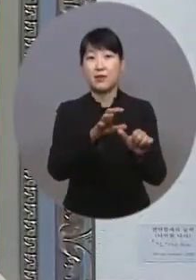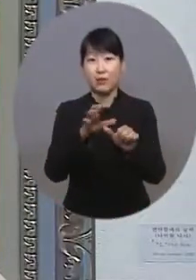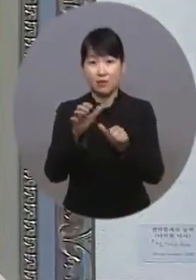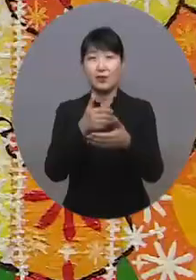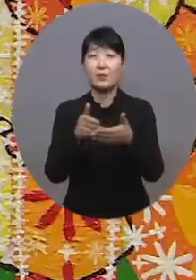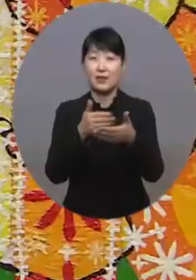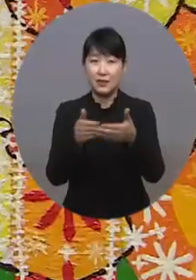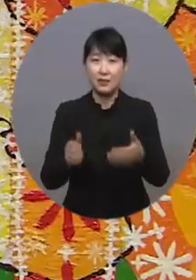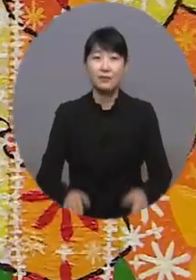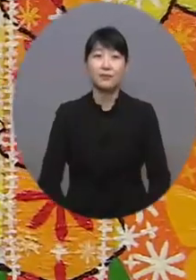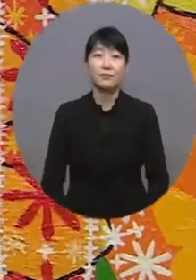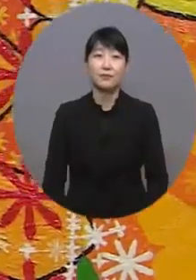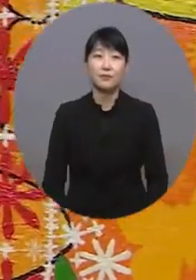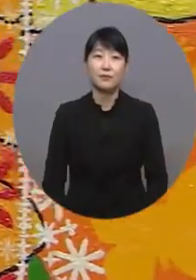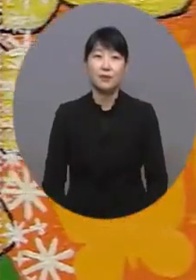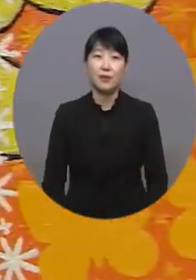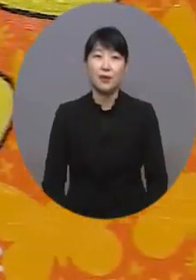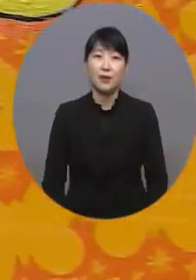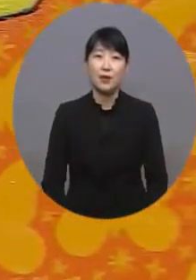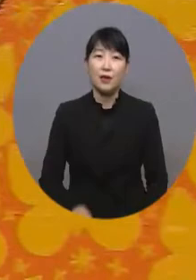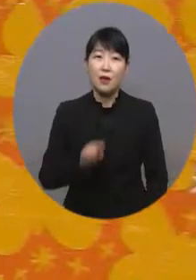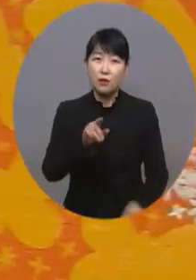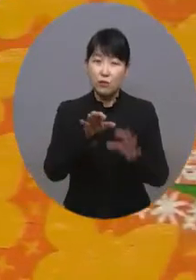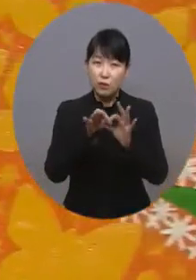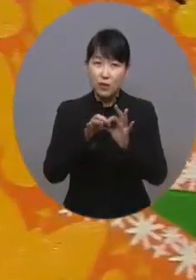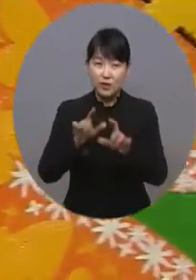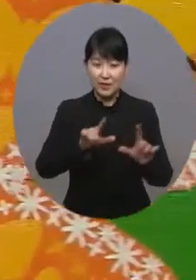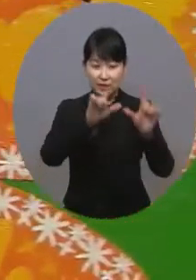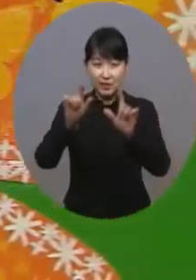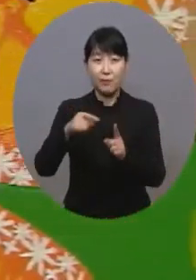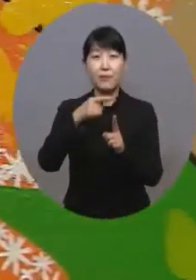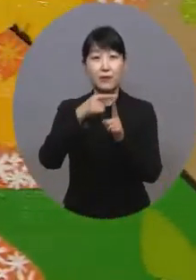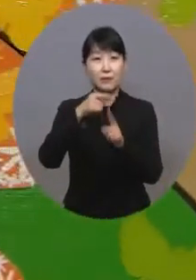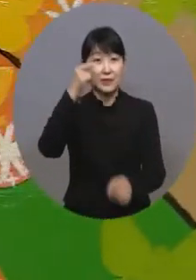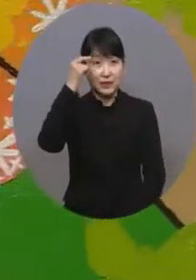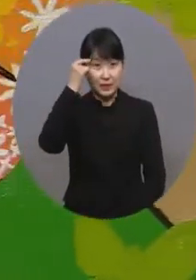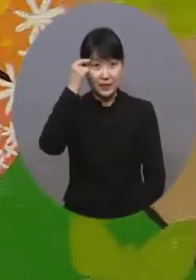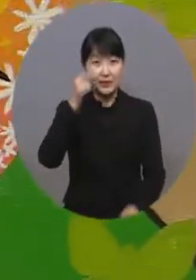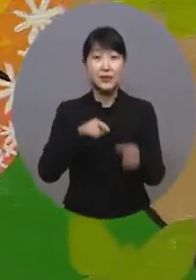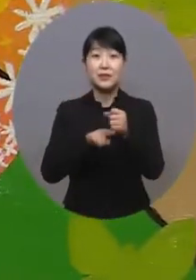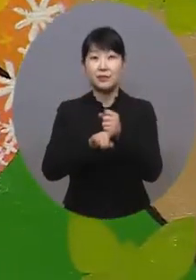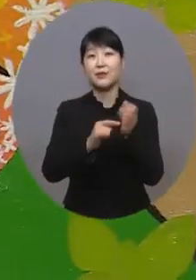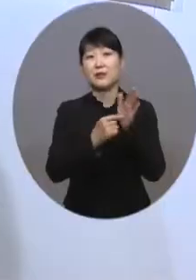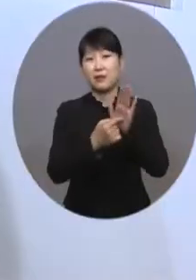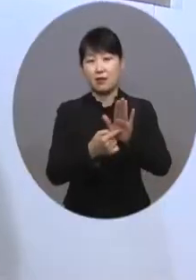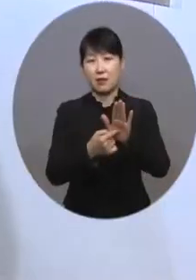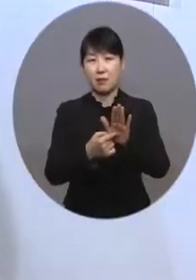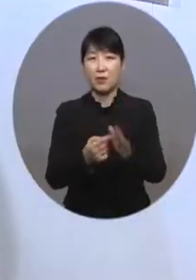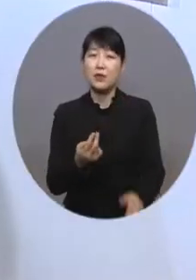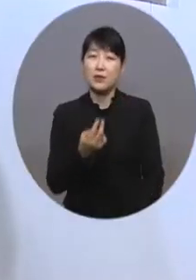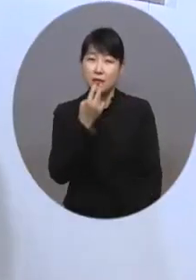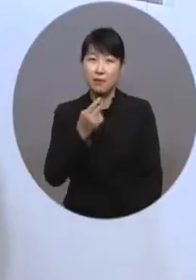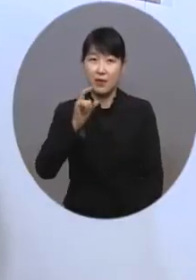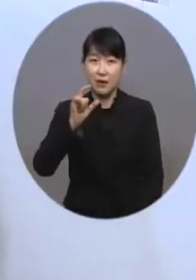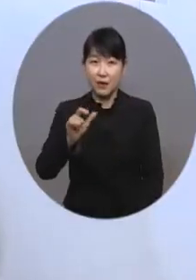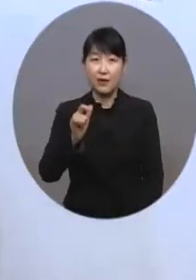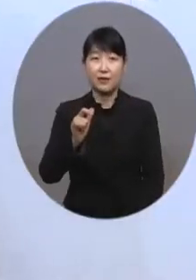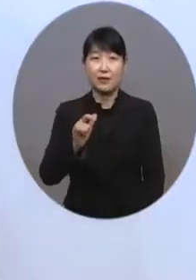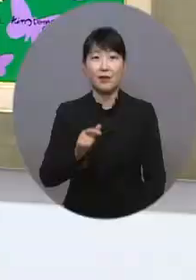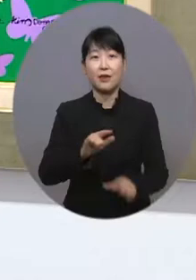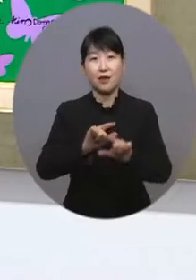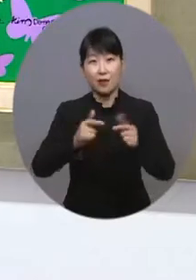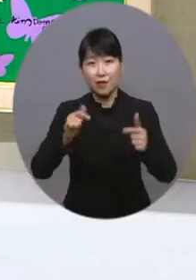특징입니다. 해당 소재들을 통해 삶의 긍정적인 의미들을 담아내고 생명의 강인함을 다양한 색채로